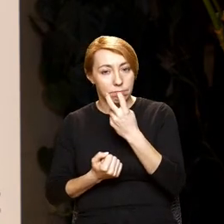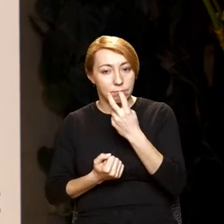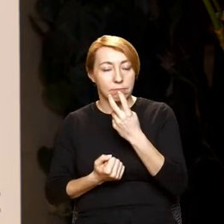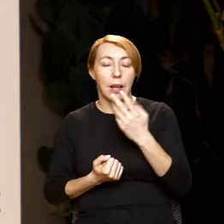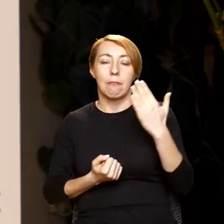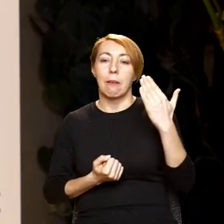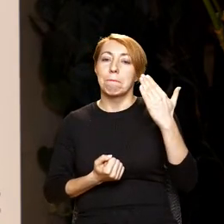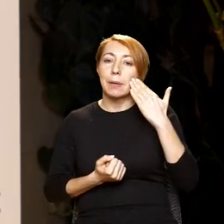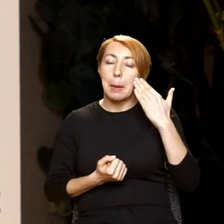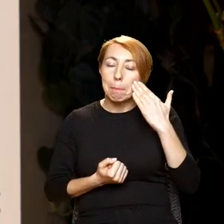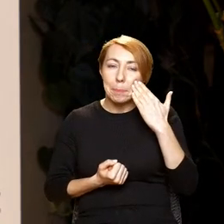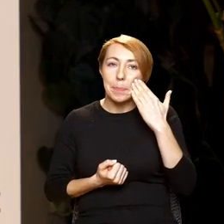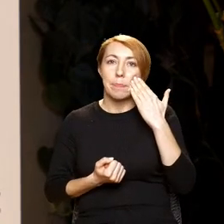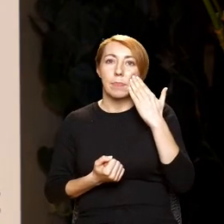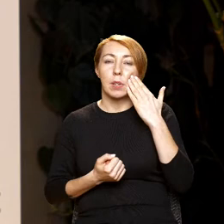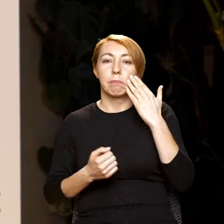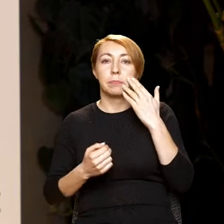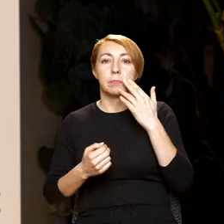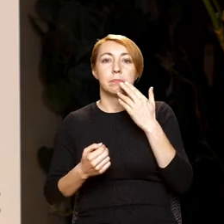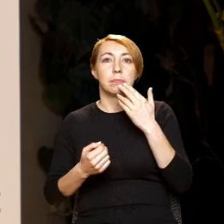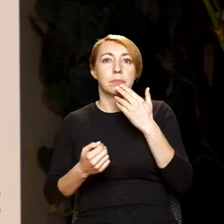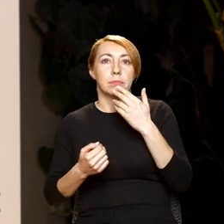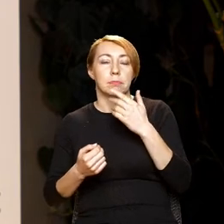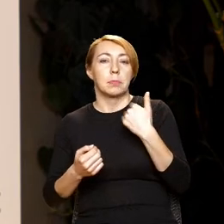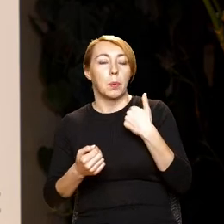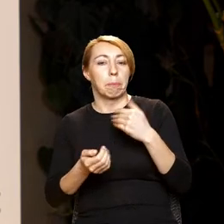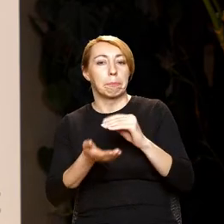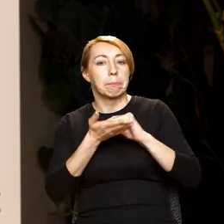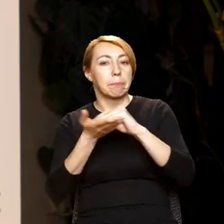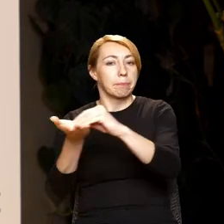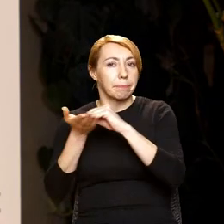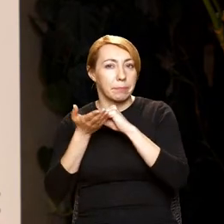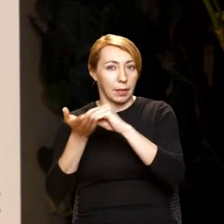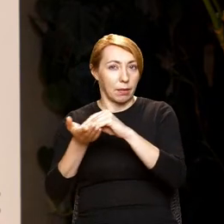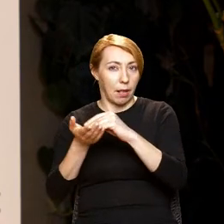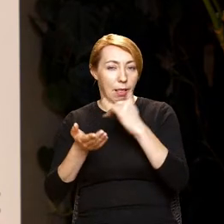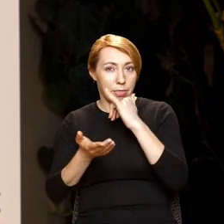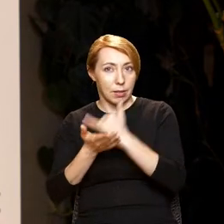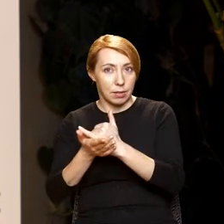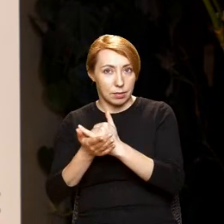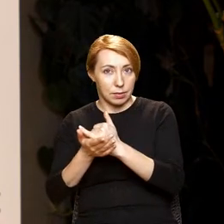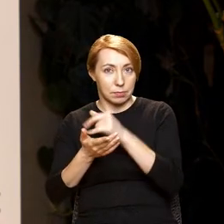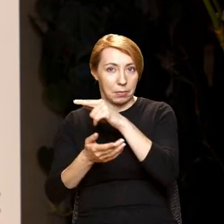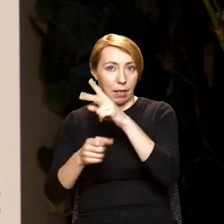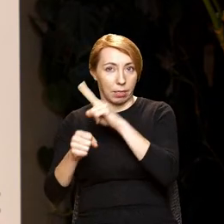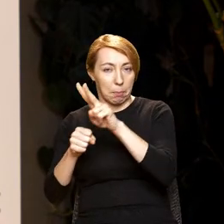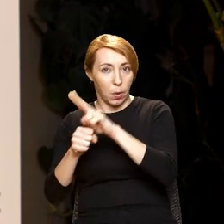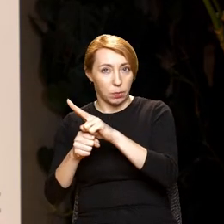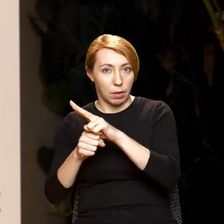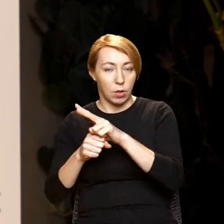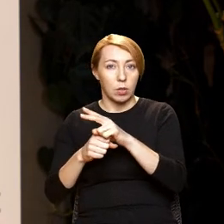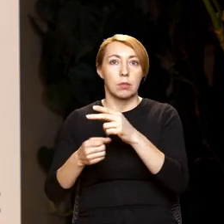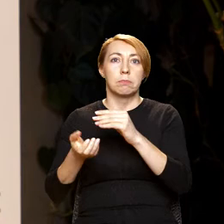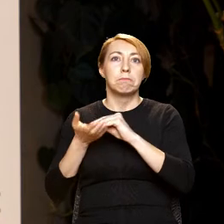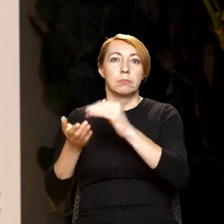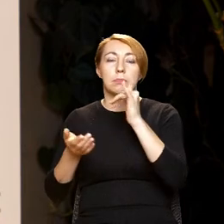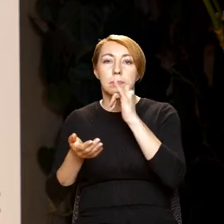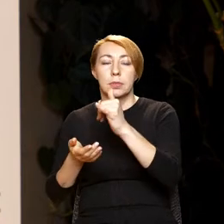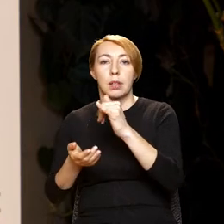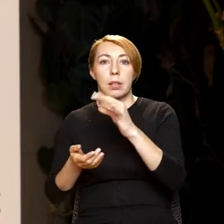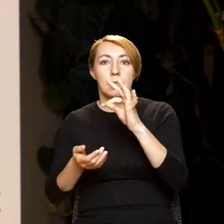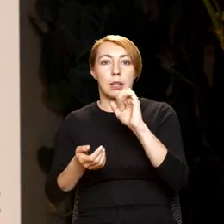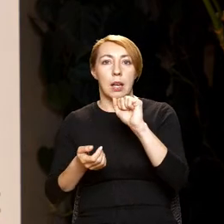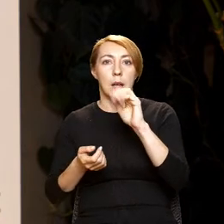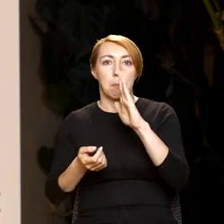że korespondował z Futabatejem Shimejem, z pisarzem japońskim. I korespondencja Bronisława Piłsudskiego do Futabateja